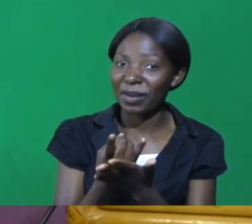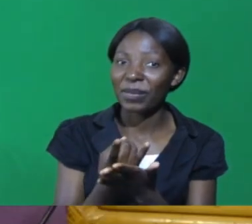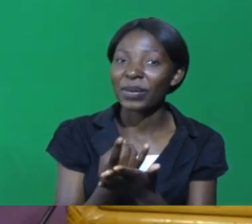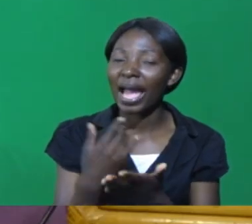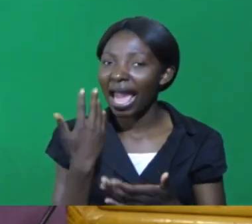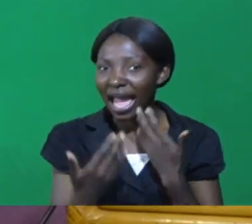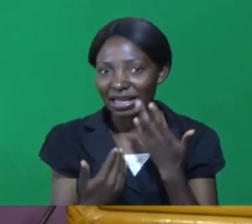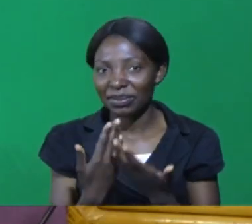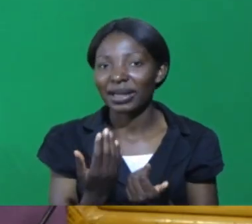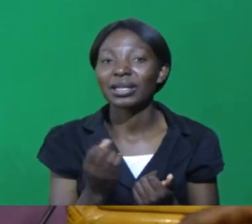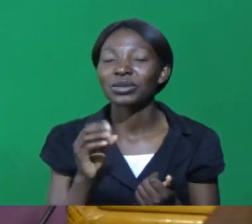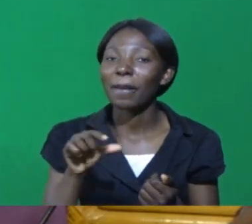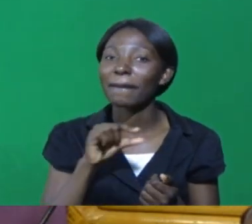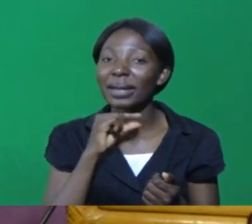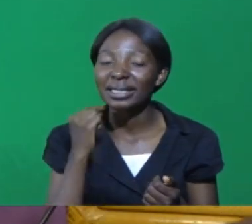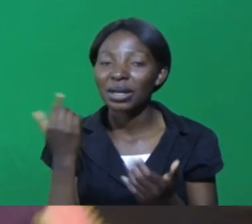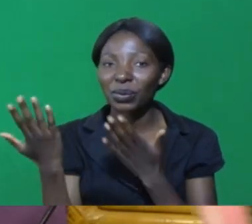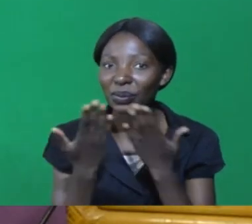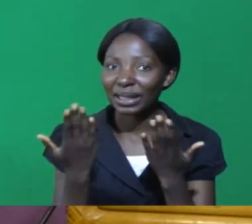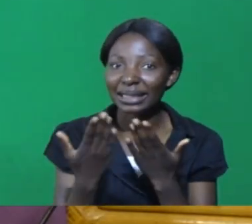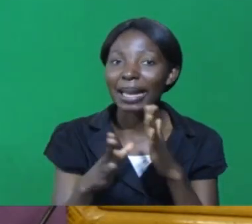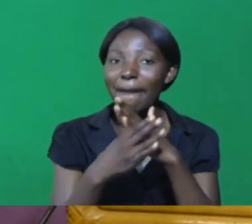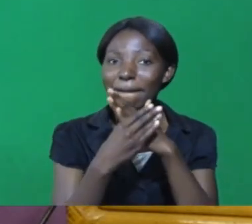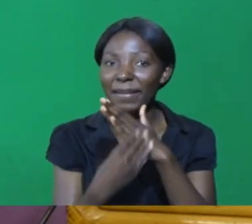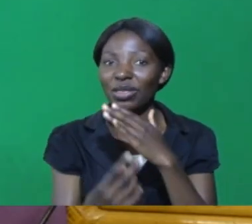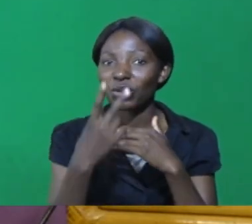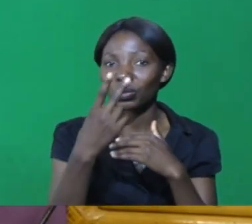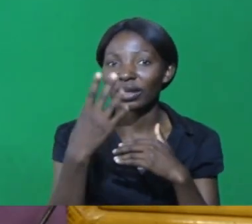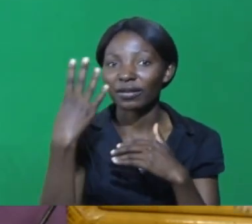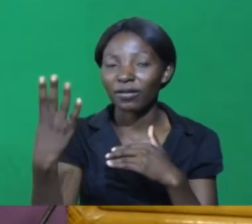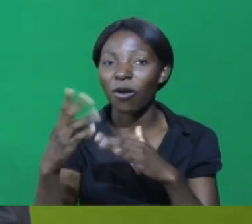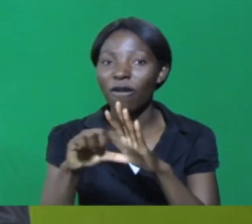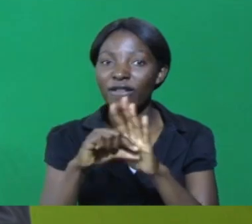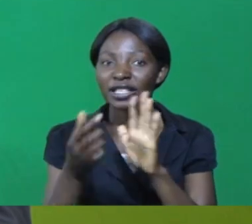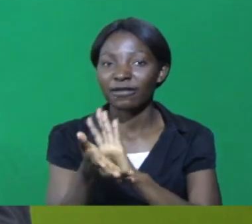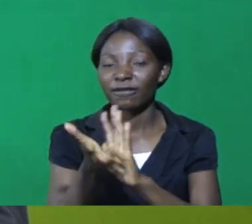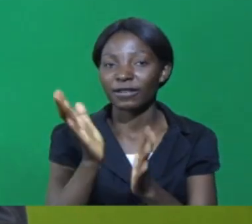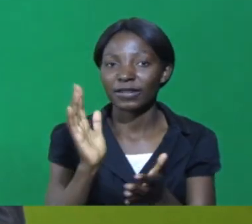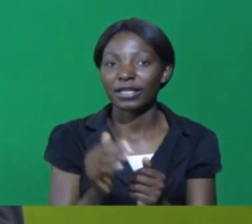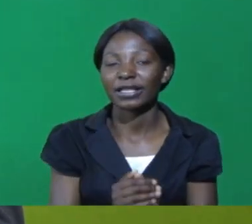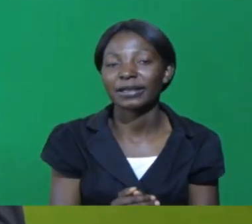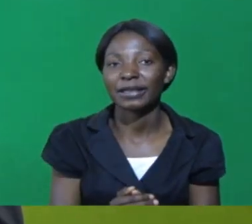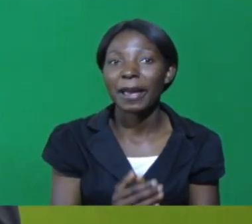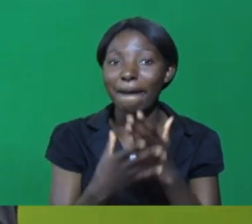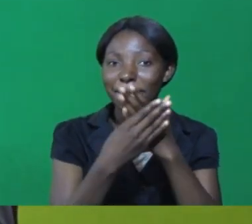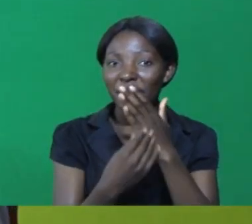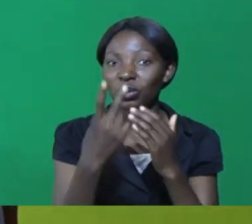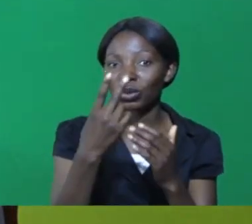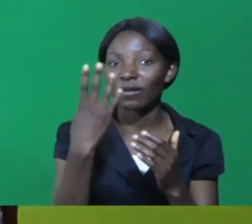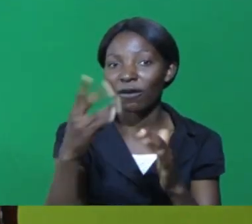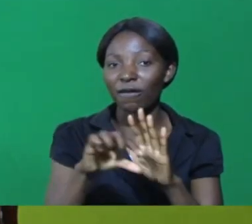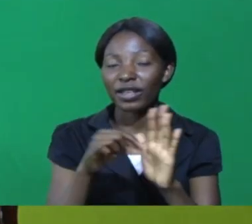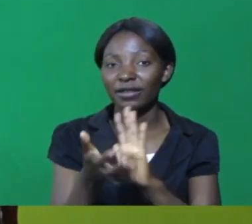Saka pastor vachabva vatanga nekuti verengera kuna Matthew 24 verse ya 15. Matthew 24